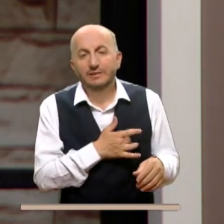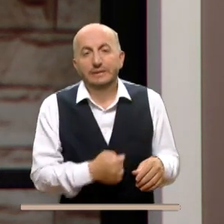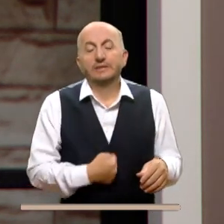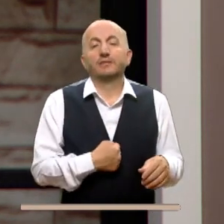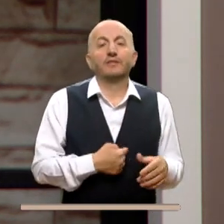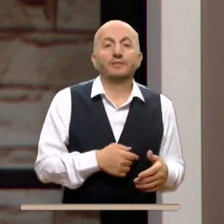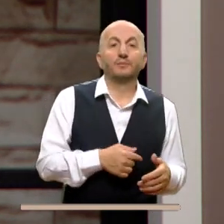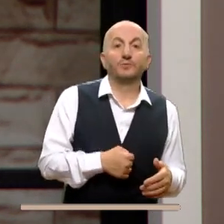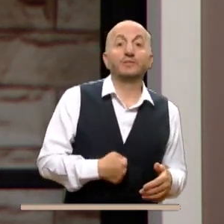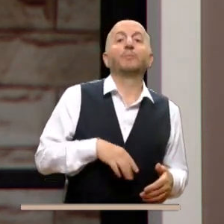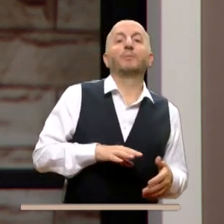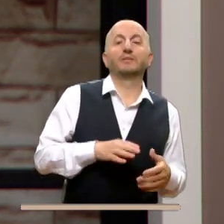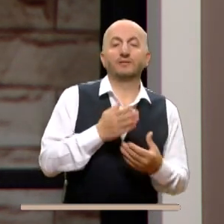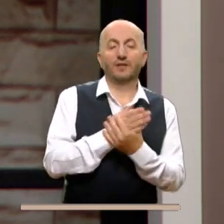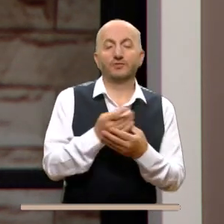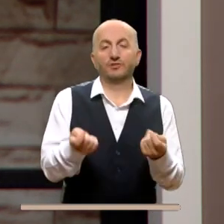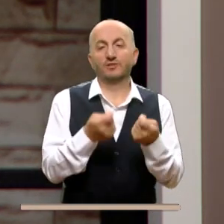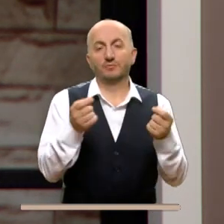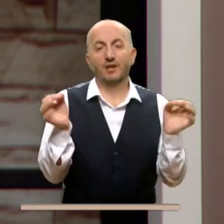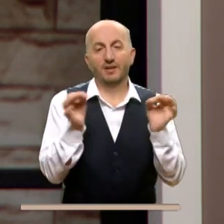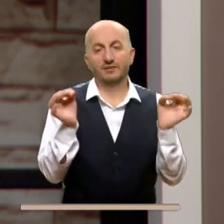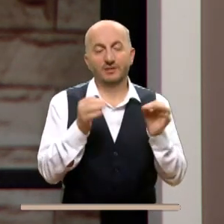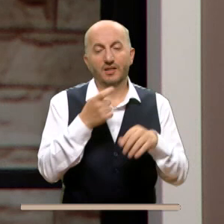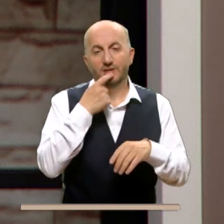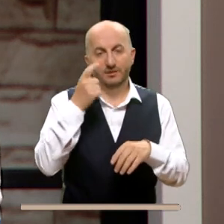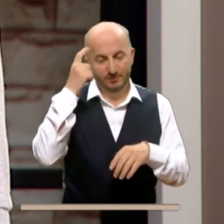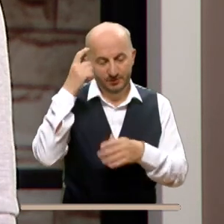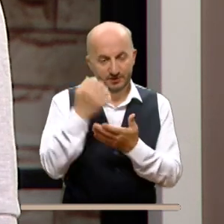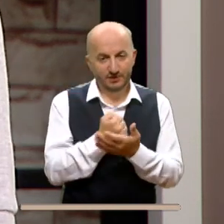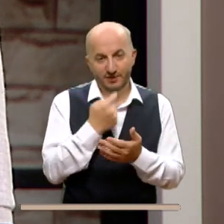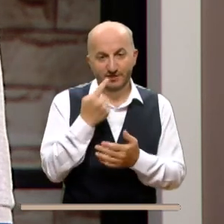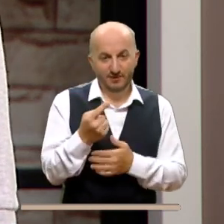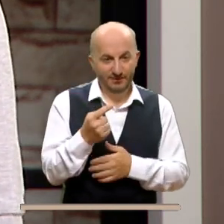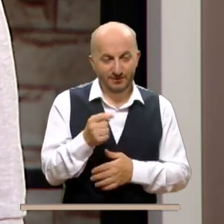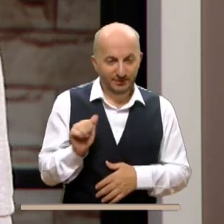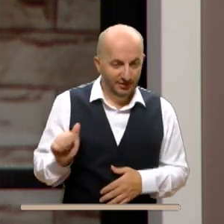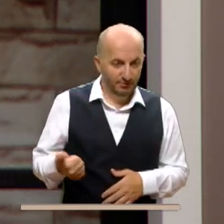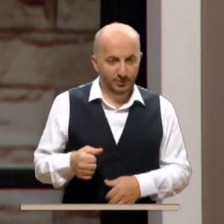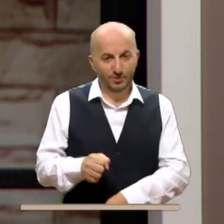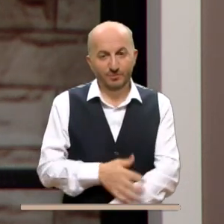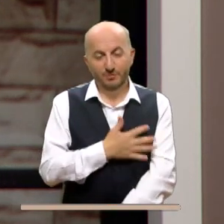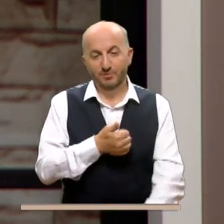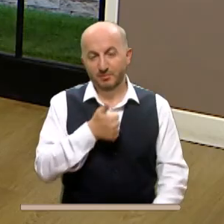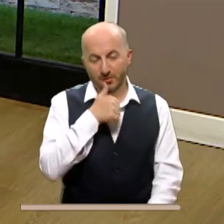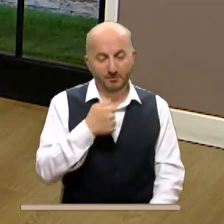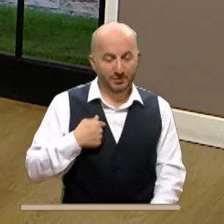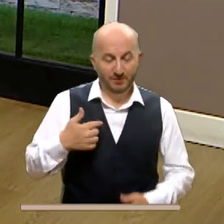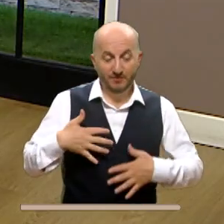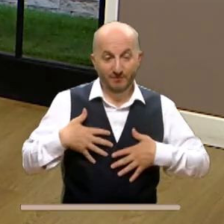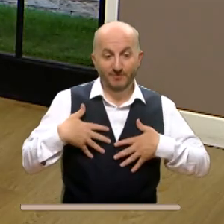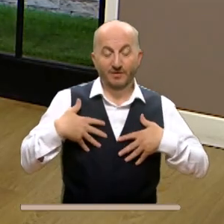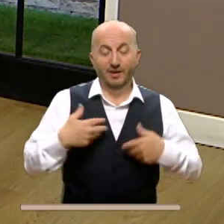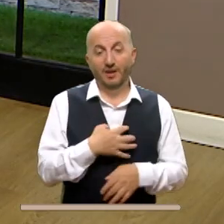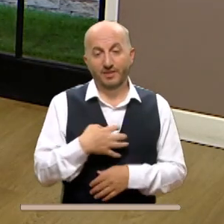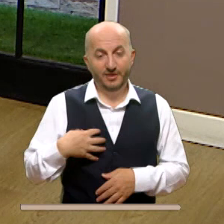ders çalışıyordum. Erken yaşta bir bilinç kazandık diyebiliriz. Çok kıymetli duyguların var ama babamın benimle gurur duyması,